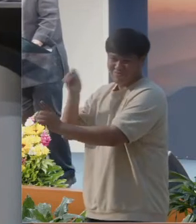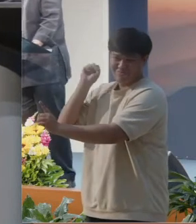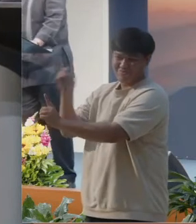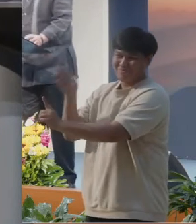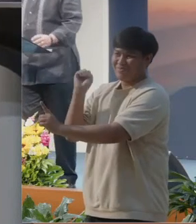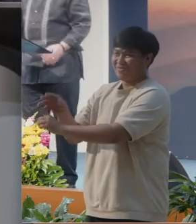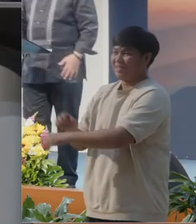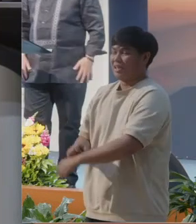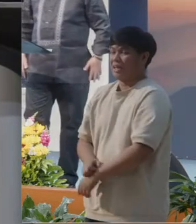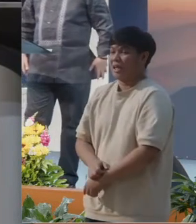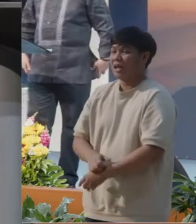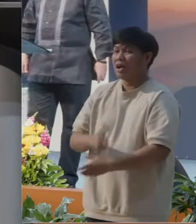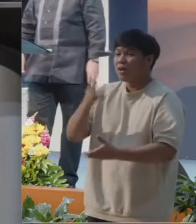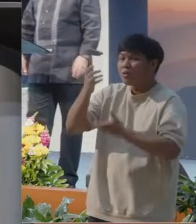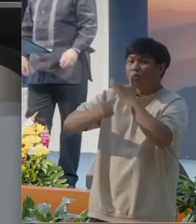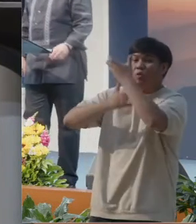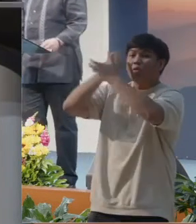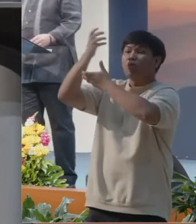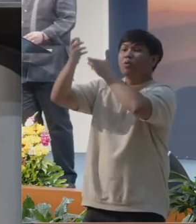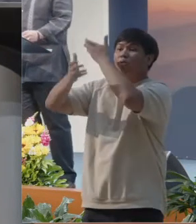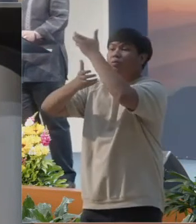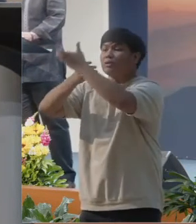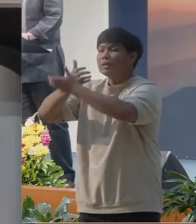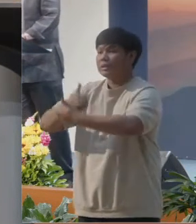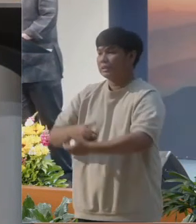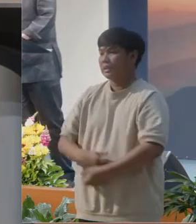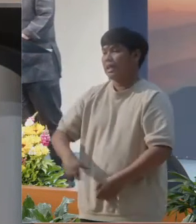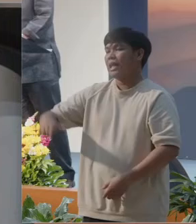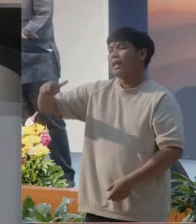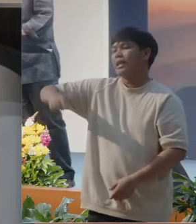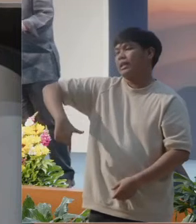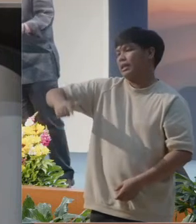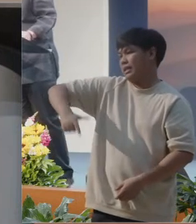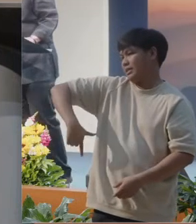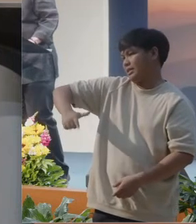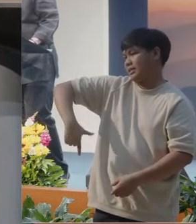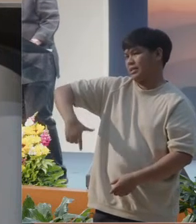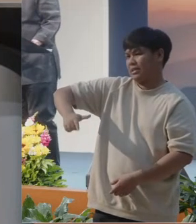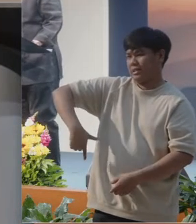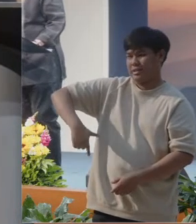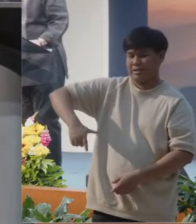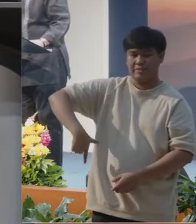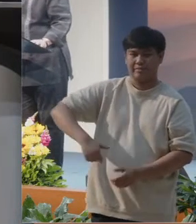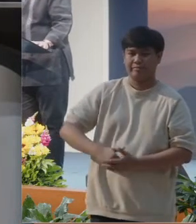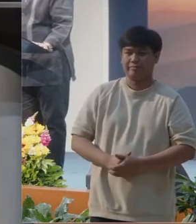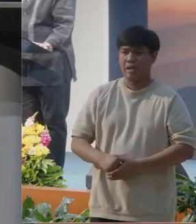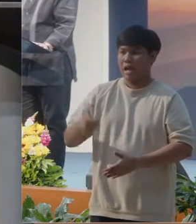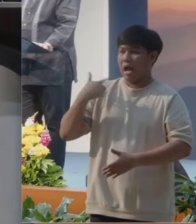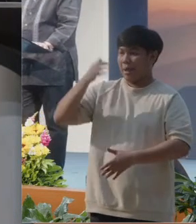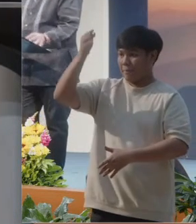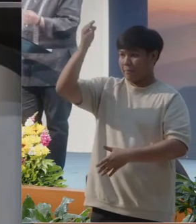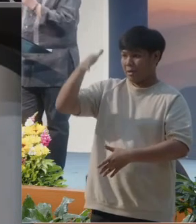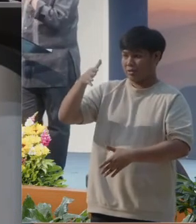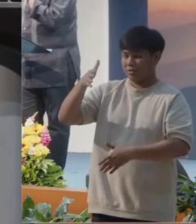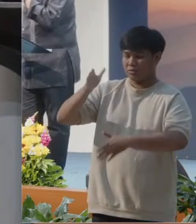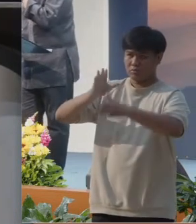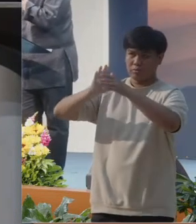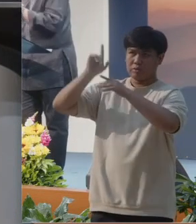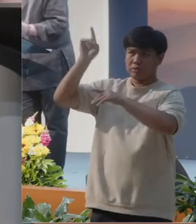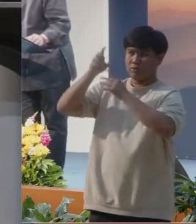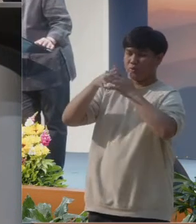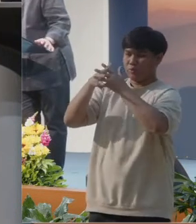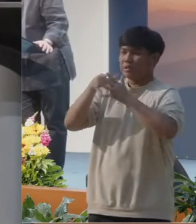Ang pag-amin po ni Akan ay huli na. Mayroon pong isang dalubhasa, si George Morgan, sabi po